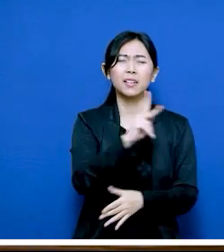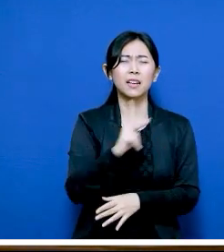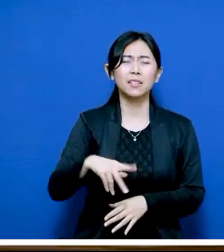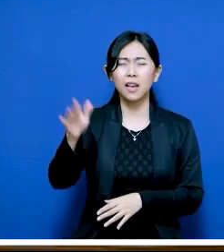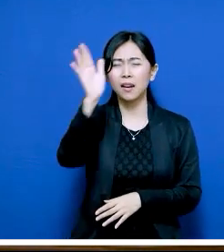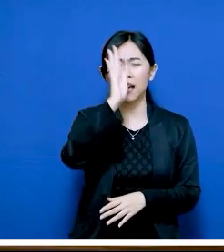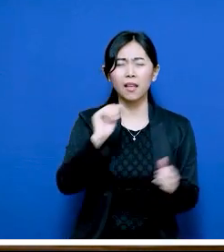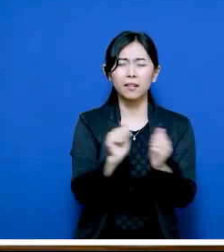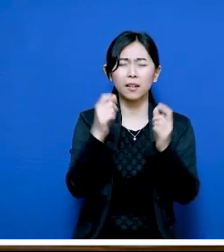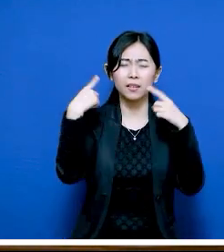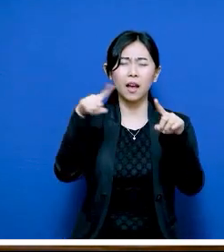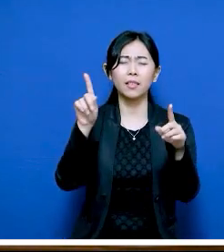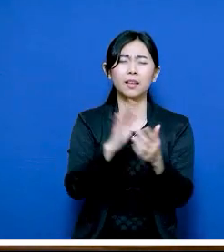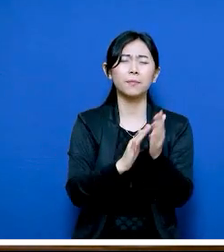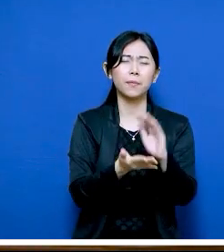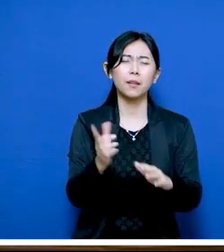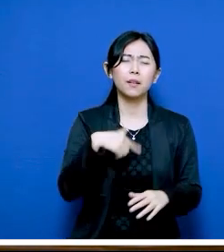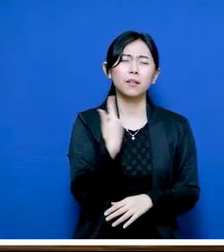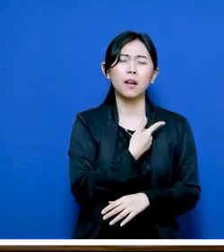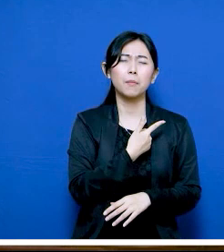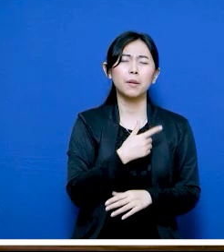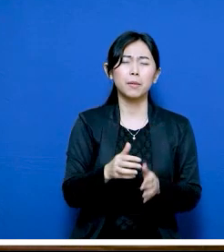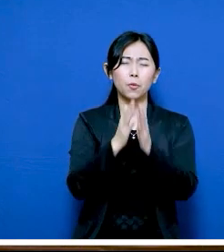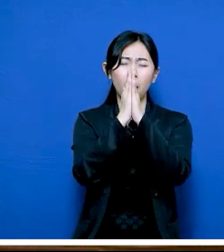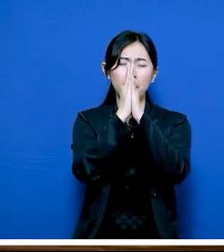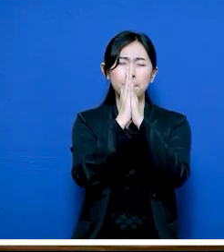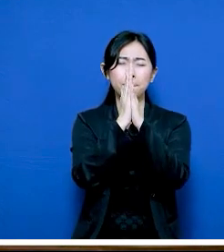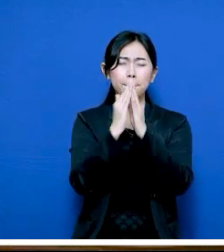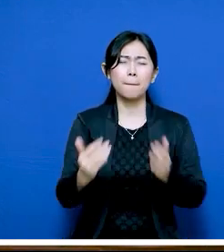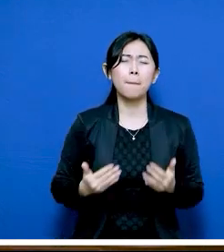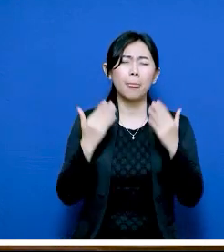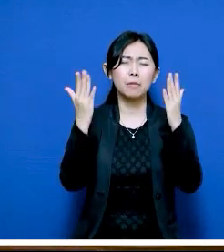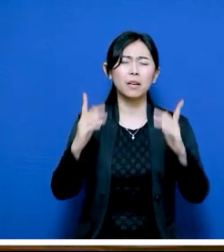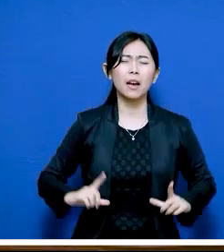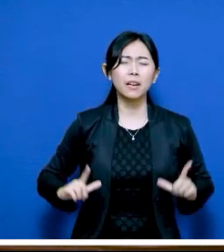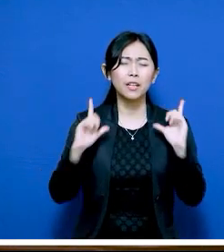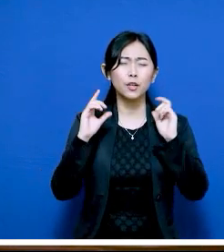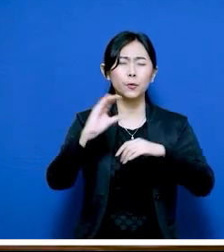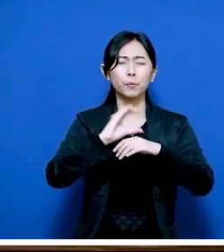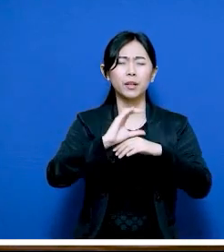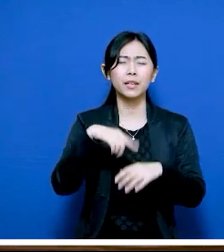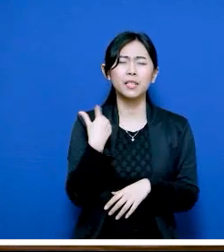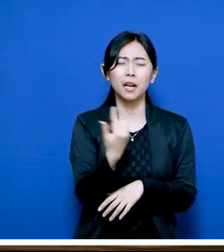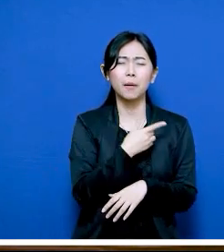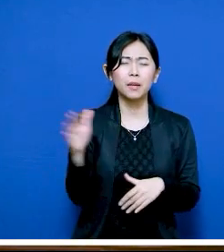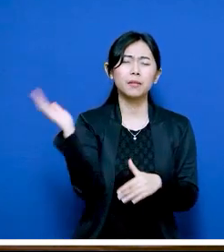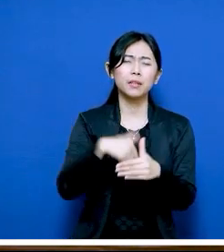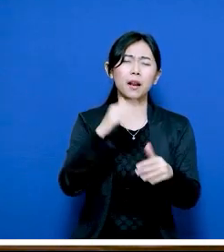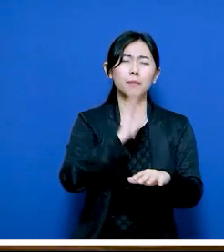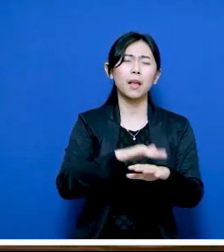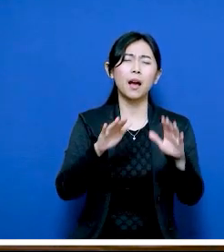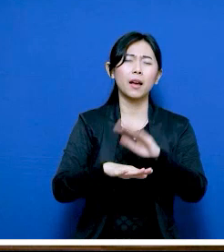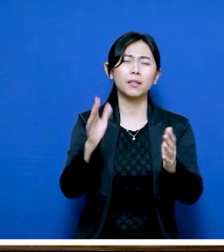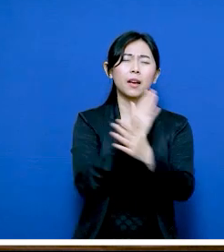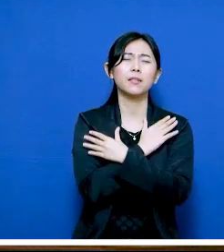secara nyata. Karena itu, kami bersama berdoa dan menyerahkan kehidupan bergereja kami di dalam tangan